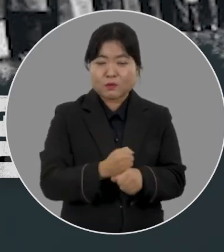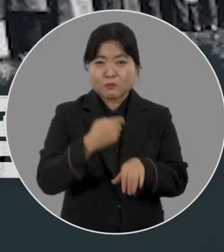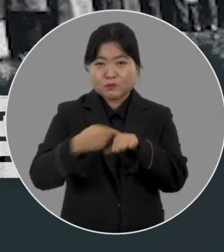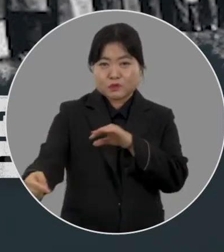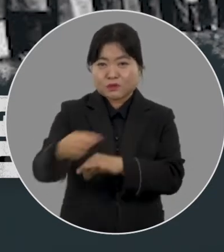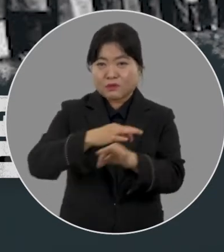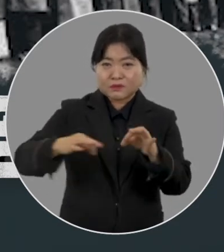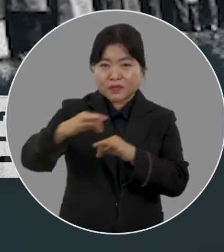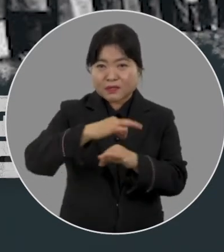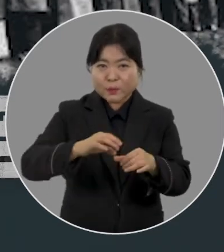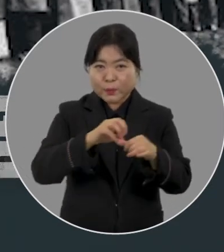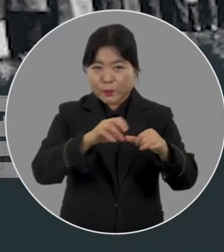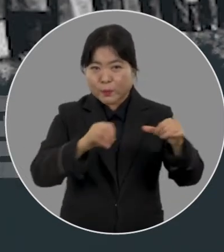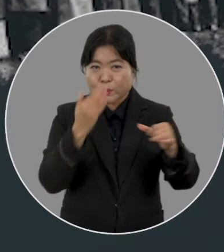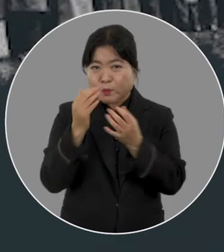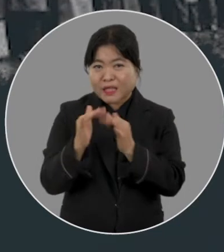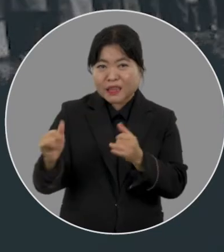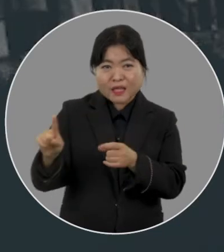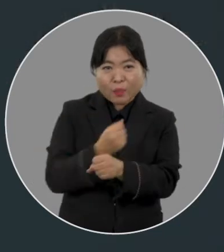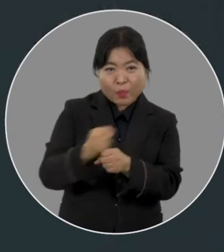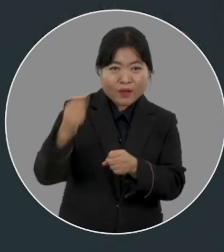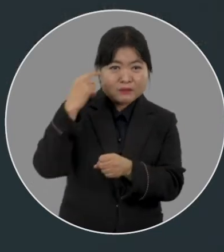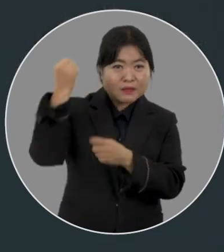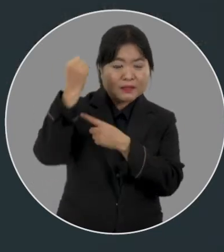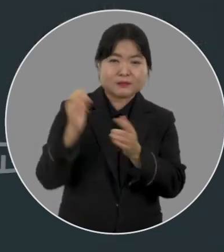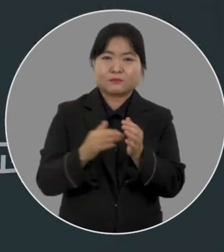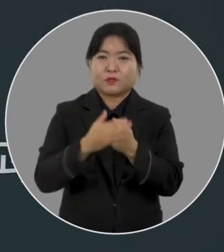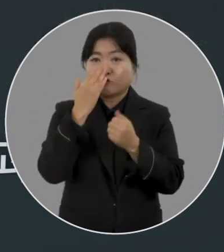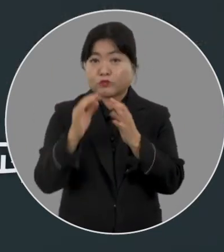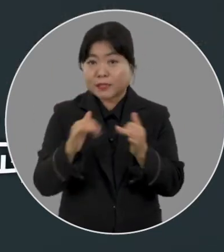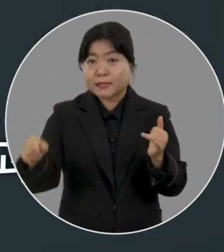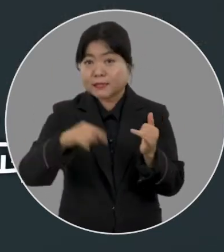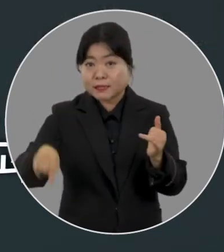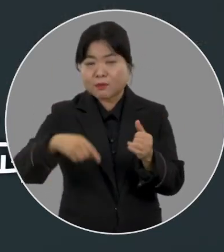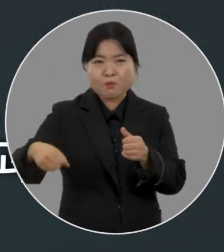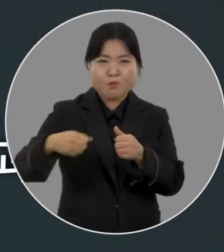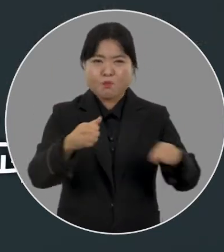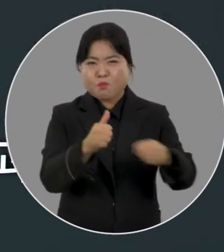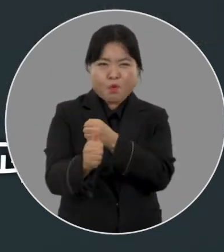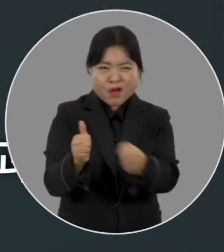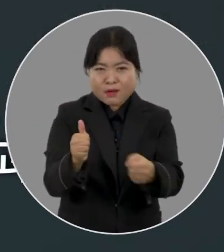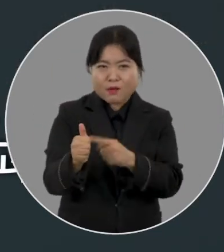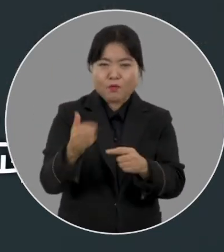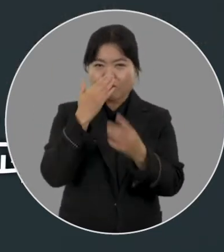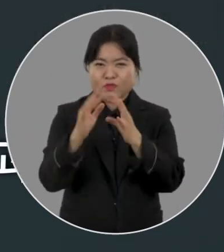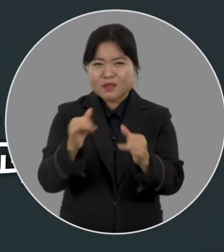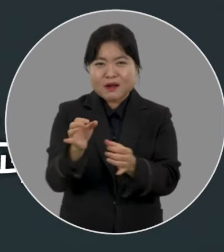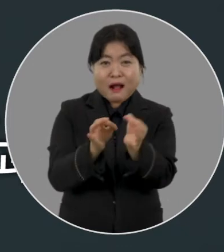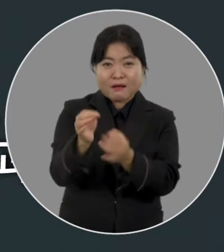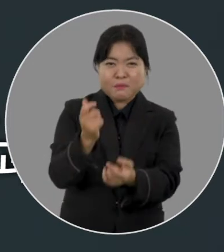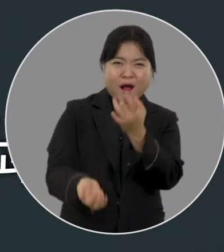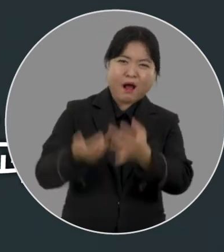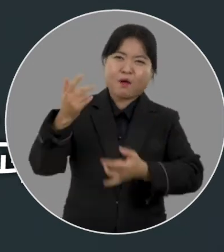경제를 좀 먹는 유대인들이 농간이라고 생각하면서 유대인들이 이제 폭행당하고 유대인 가게들이